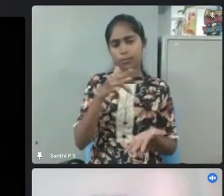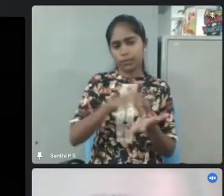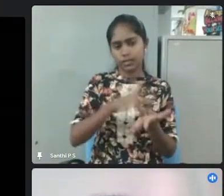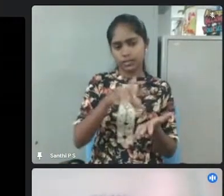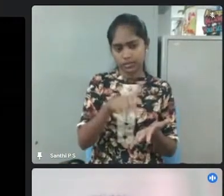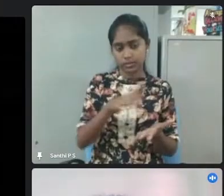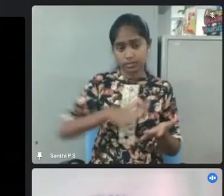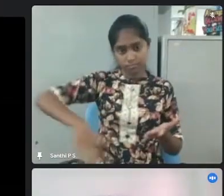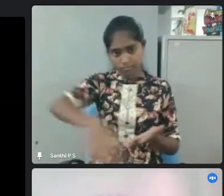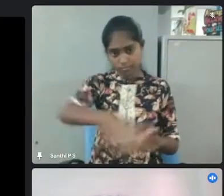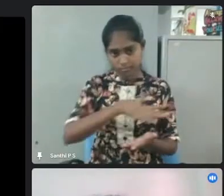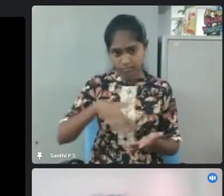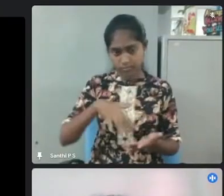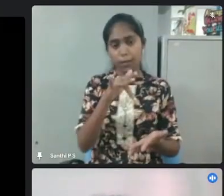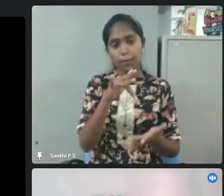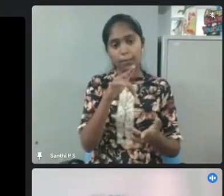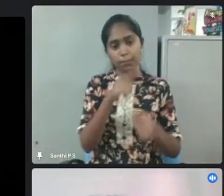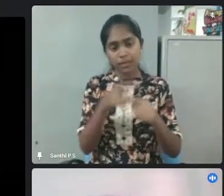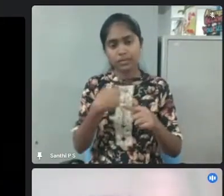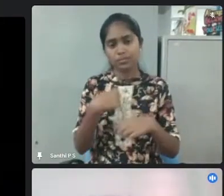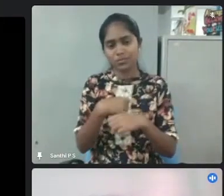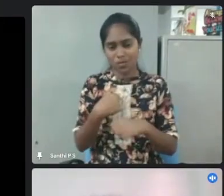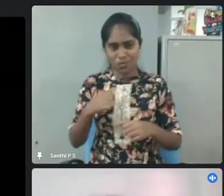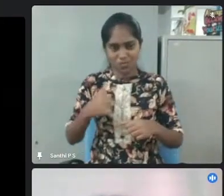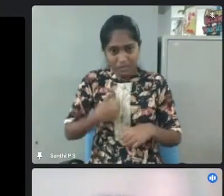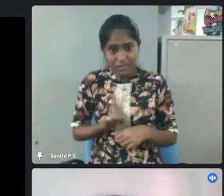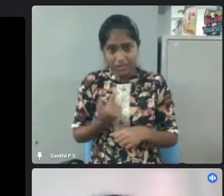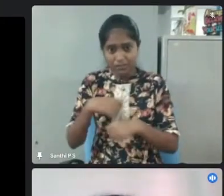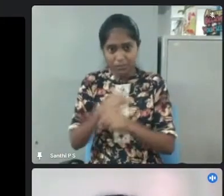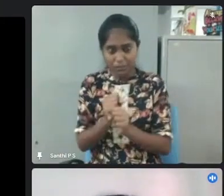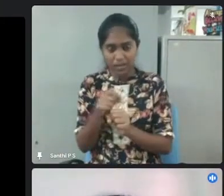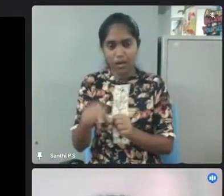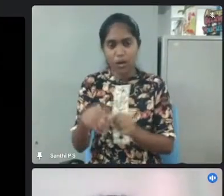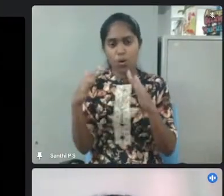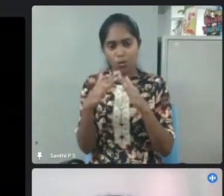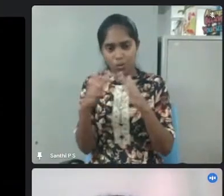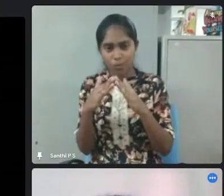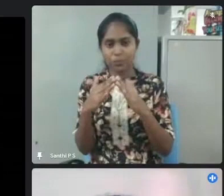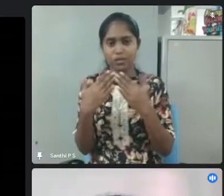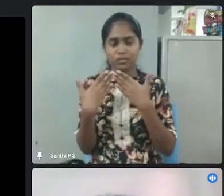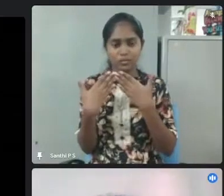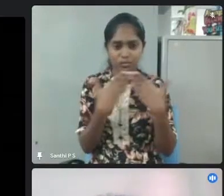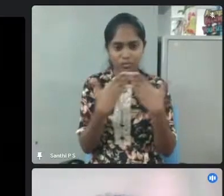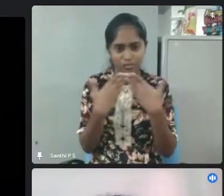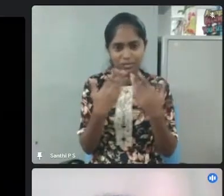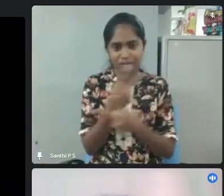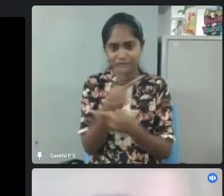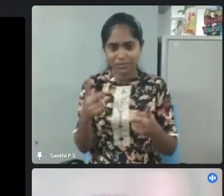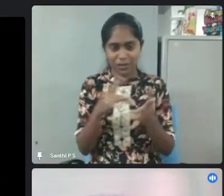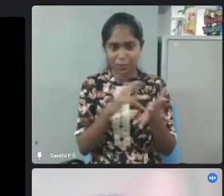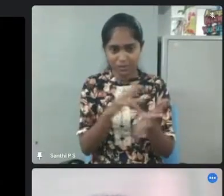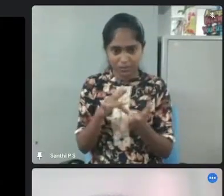ചുറ്റുപാടുകളും നമ്മൾ ബിൽഡ് ചെയ്തിരിക്കുന്നത്, നമ്മൾ ഉണ്ടാക്കിയെടുത്തിരിക്കുന്ന നമ്മുടെ വീട്, നമ്മളുടെ സ്കൂളുകള്, അങ്ങനെയുള്ള എല്ലാ